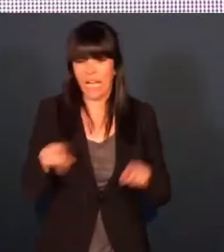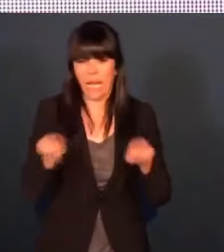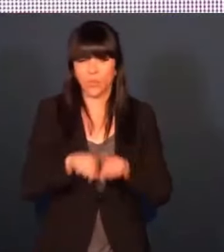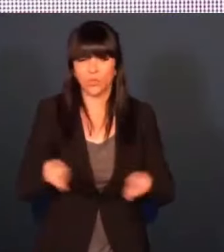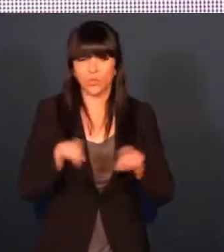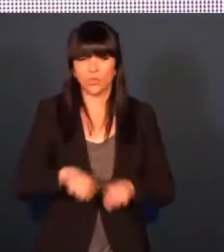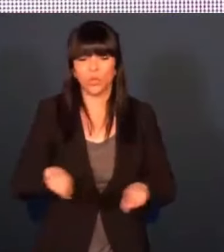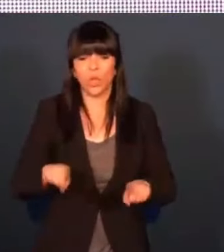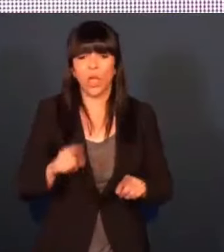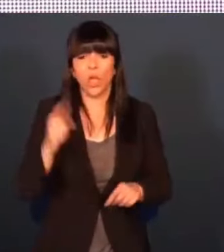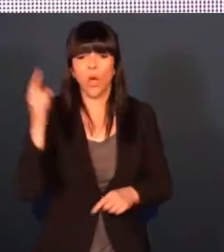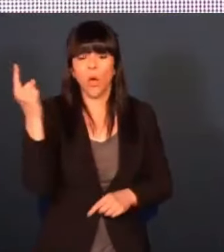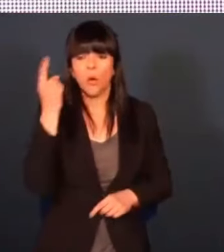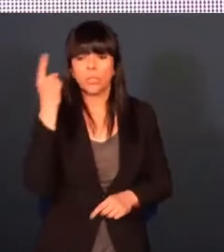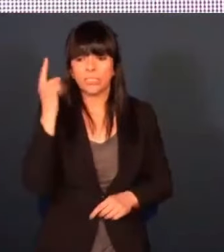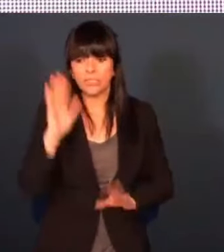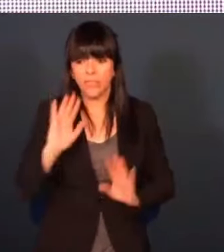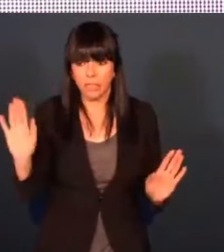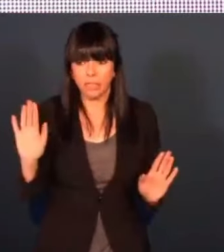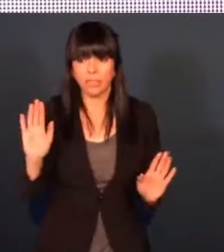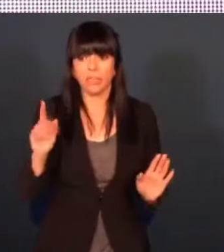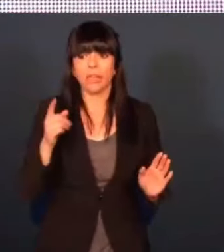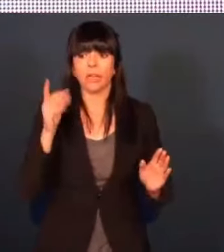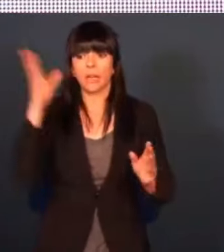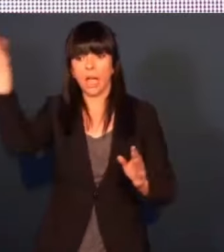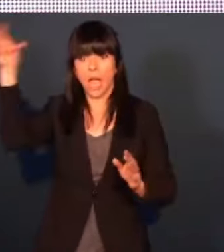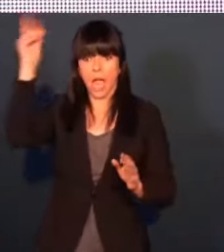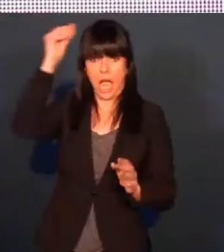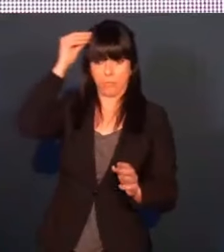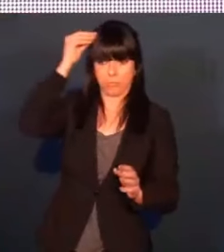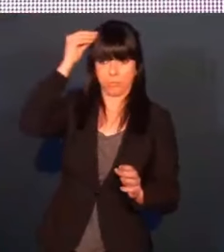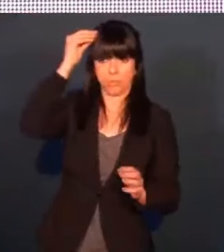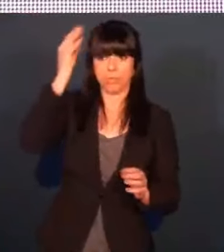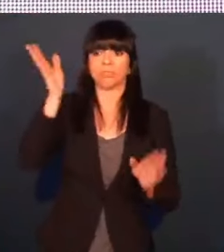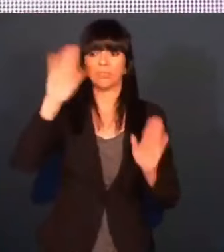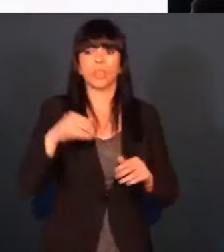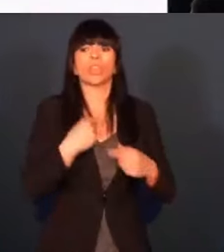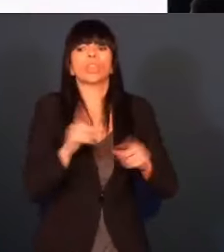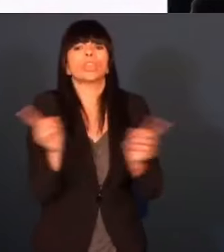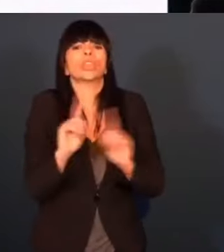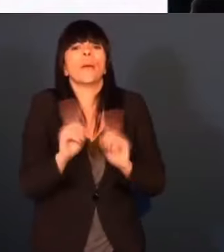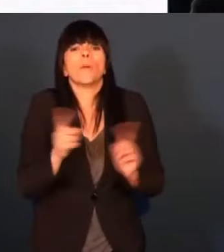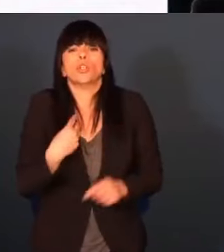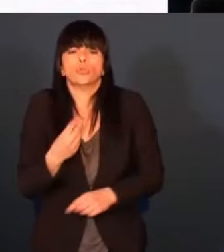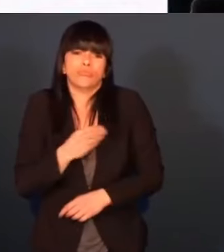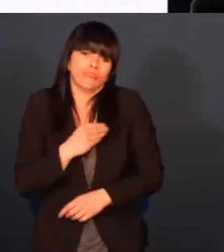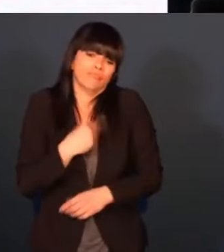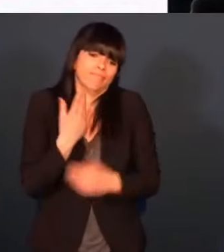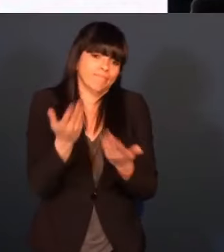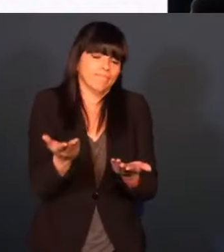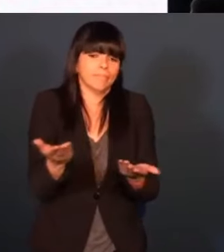Освен тази поука, че не можем да имаме доверие на това, което се казва от срещната страна. Между другото, пример имате и от